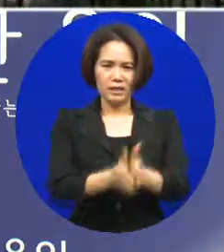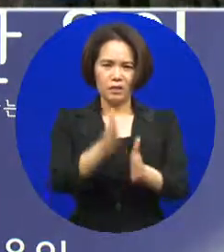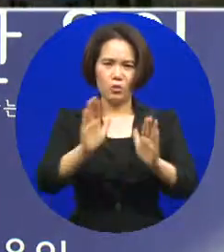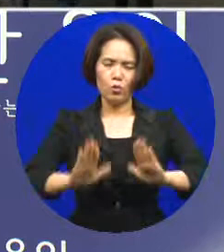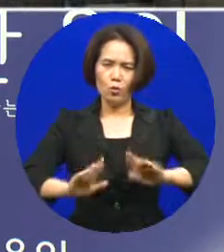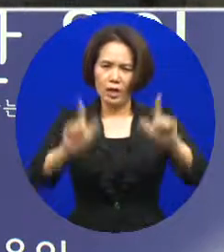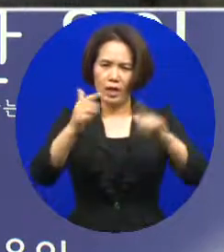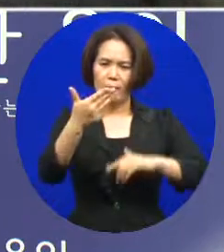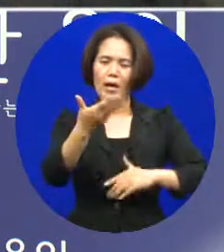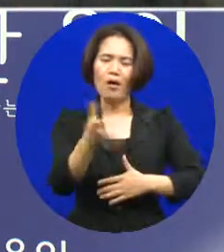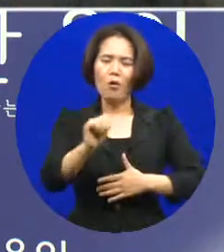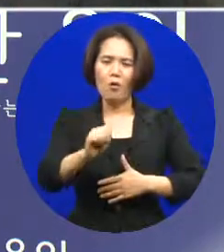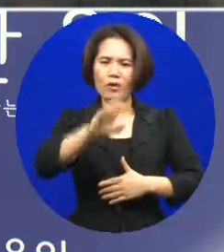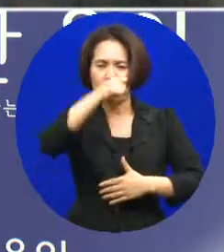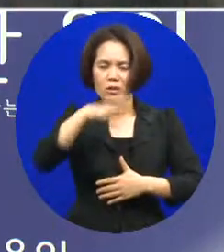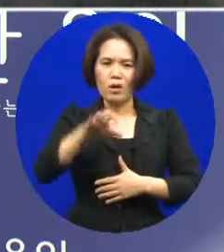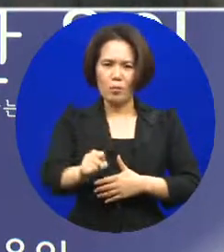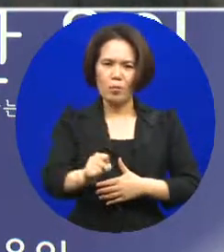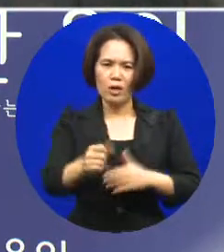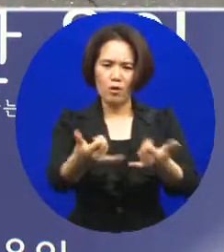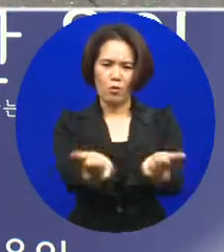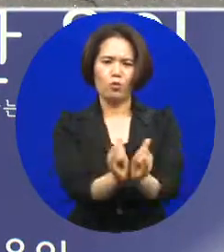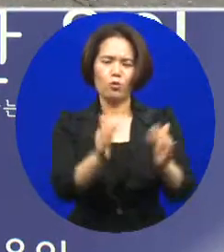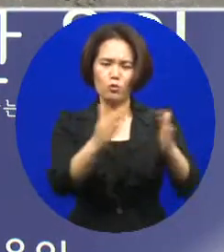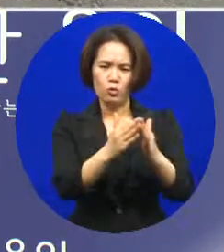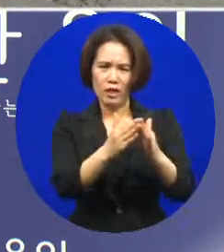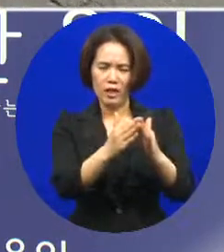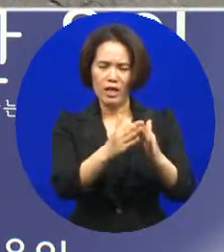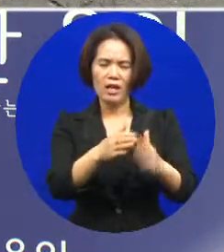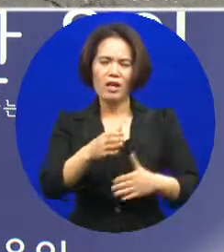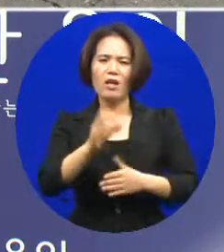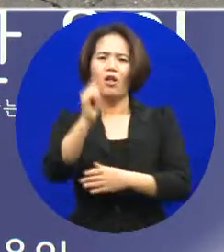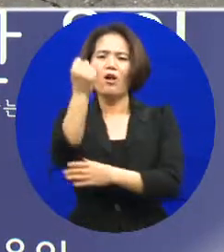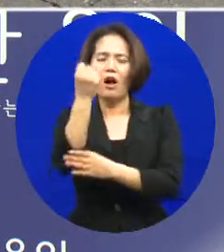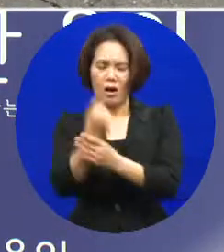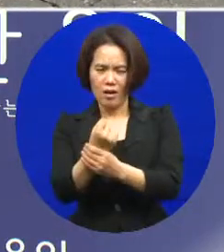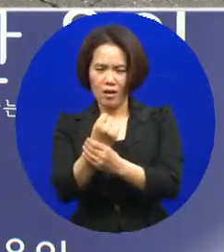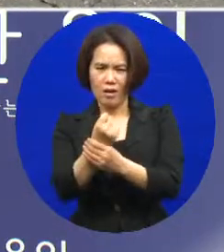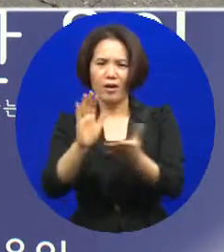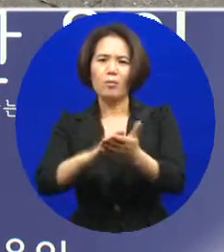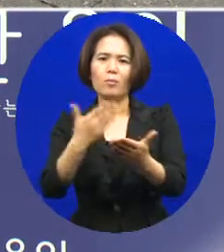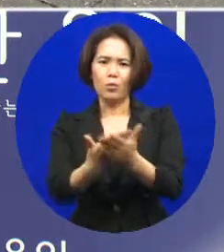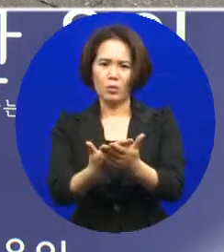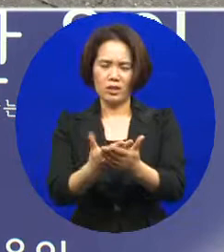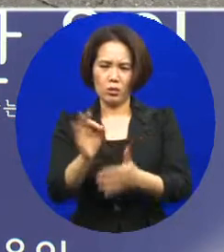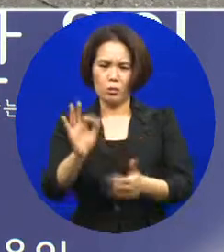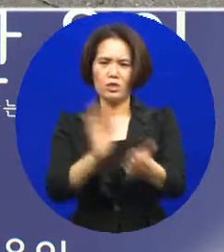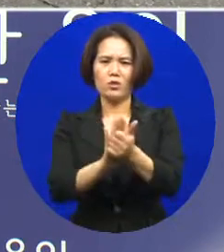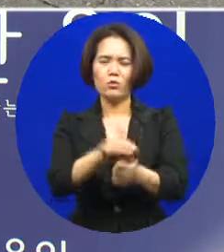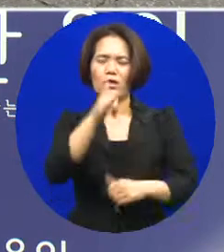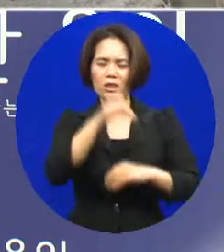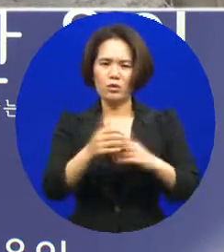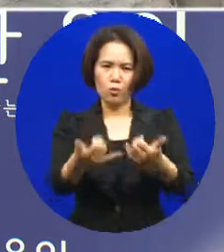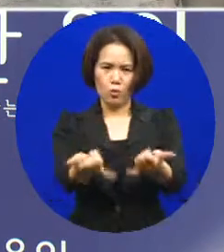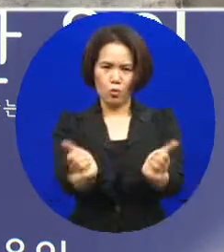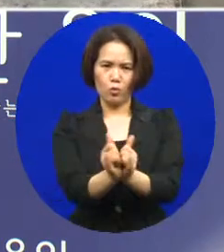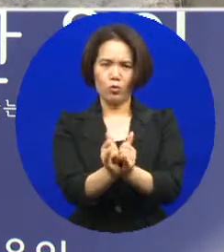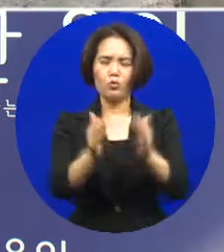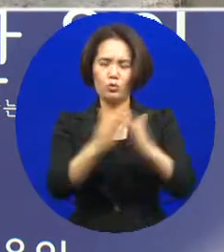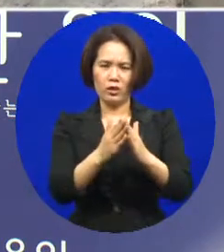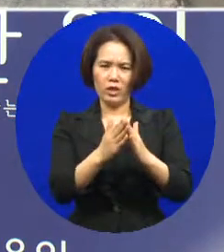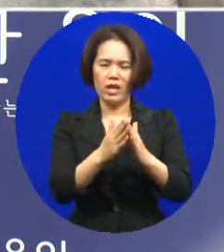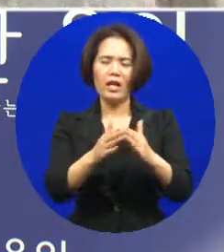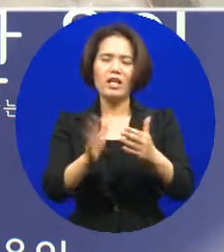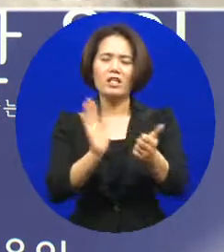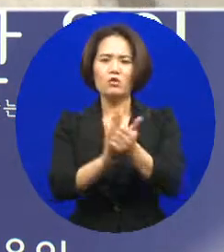시는 올해 8억 원의 예산을 확보해 공동주택단지의 노후시설물 개보수 공사비 일부를 지원하는 등 공동주택 보조금